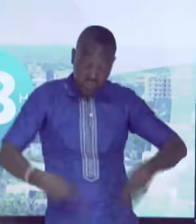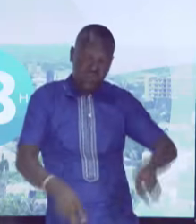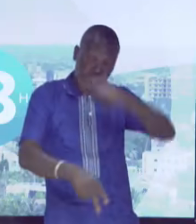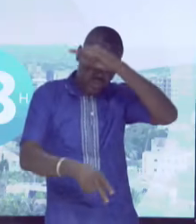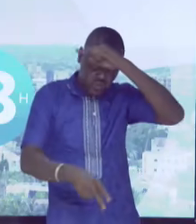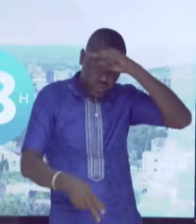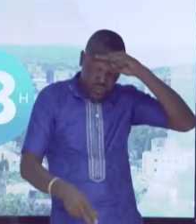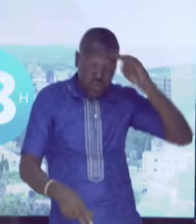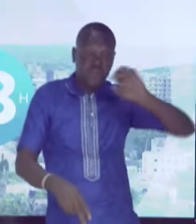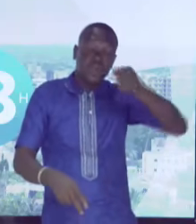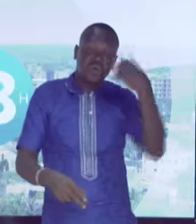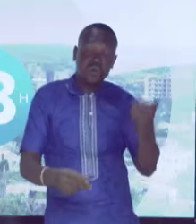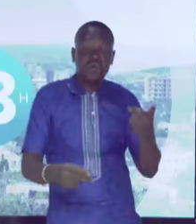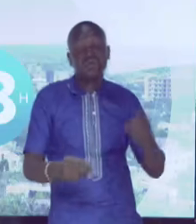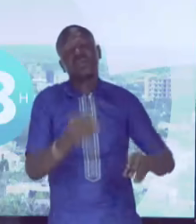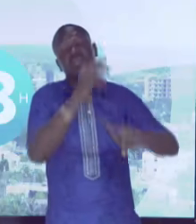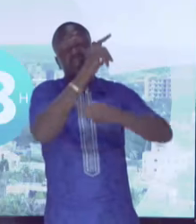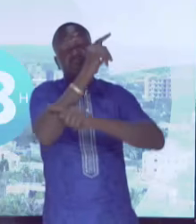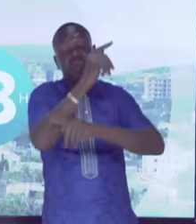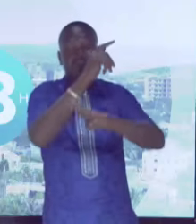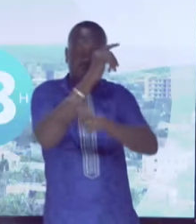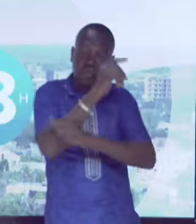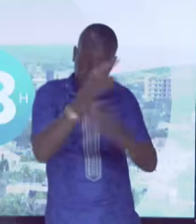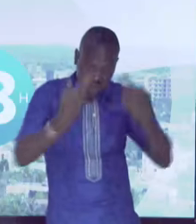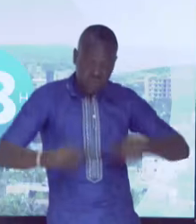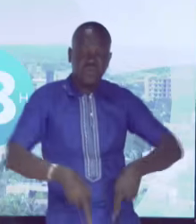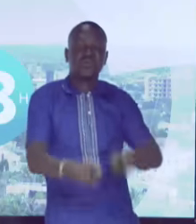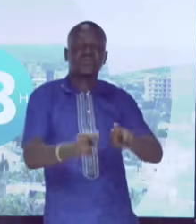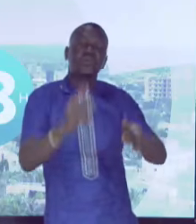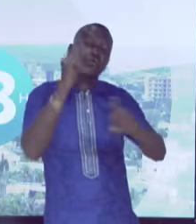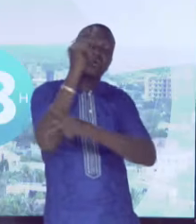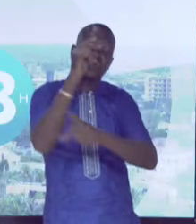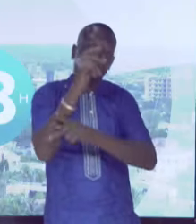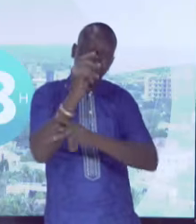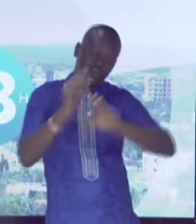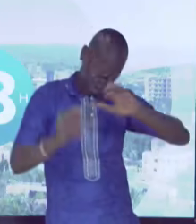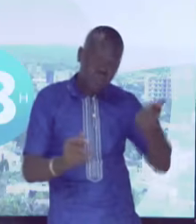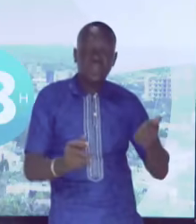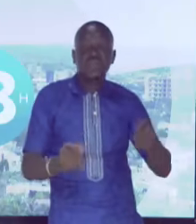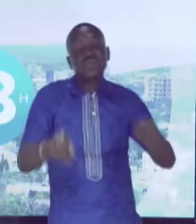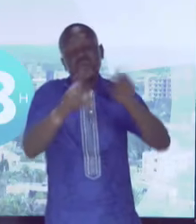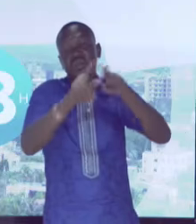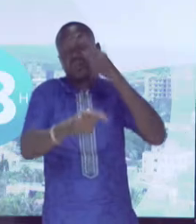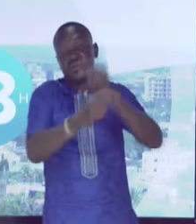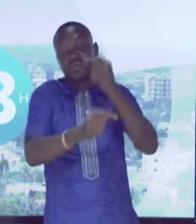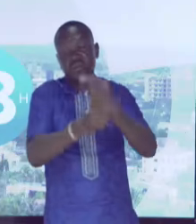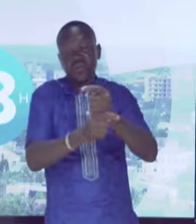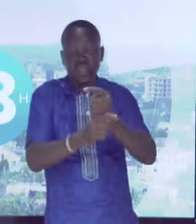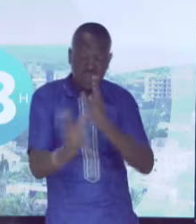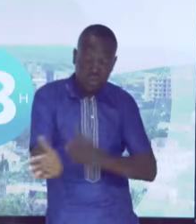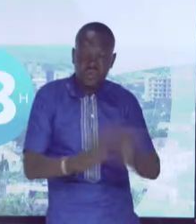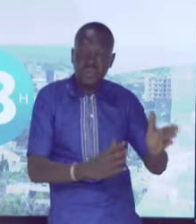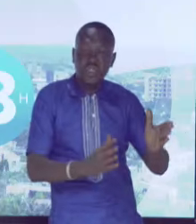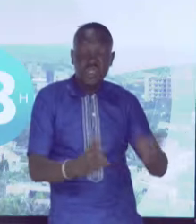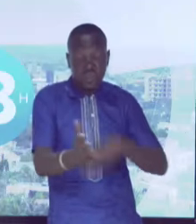11 Gawa-Batier, la réhabilitation de la route Sakoincé-Koudougou, entre autres. Il y a aussi les travaux d'aménagement de près de